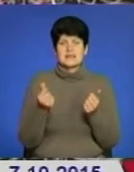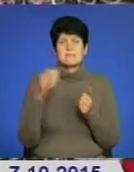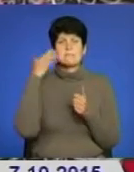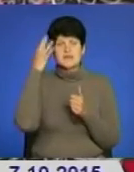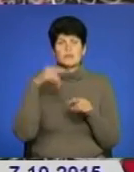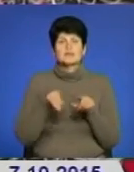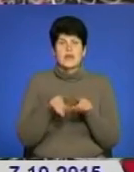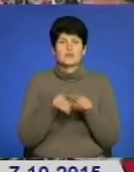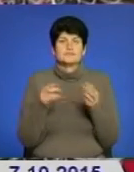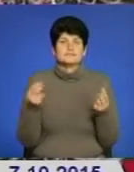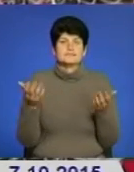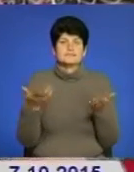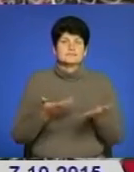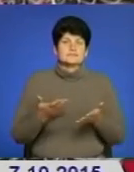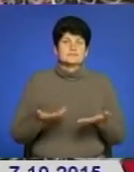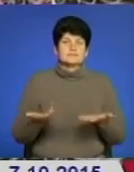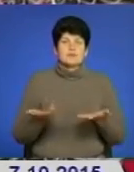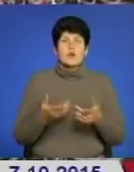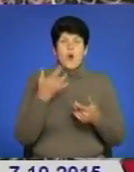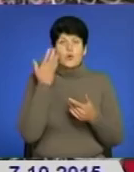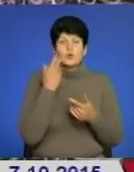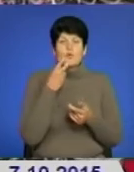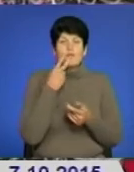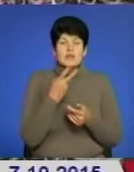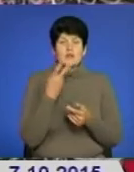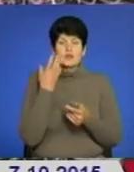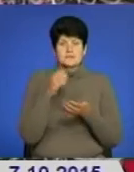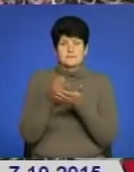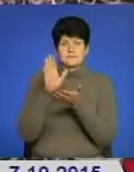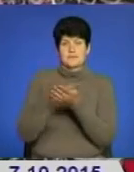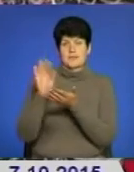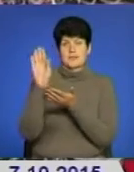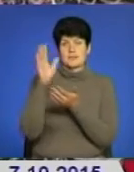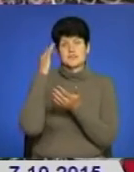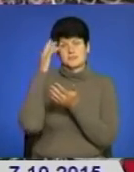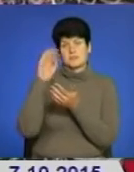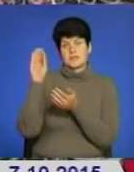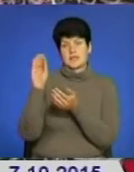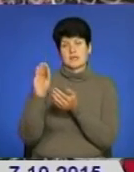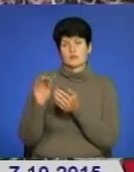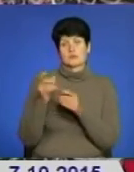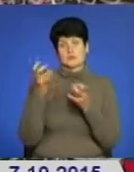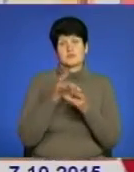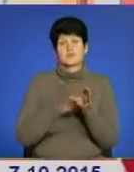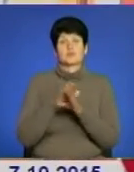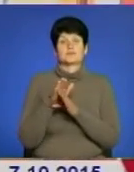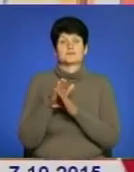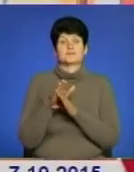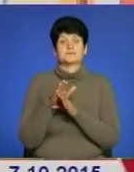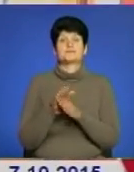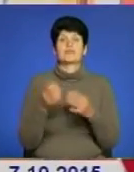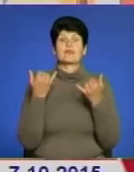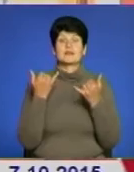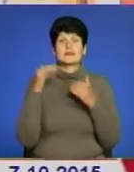тому в такому вигляді, коли ти ще зафіксуєш свою мрію, можливо, більше буде стимуляції до того, щоб її виконати. Нині на